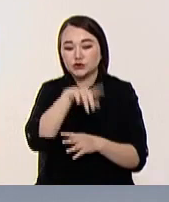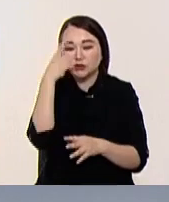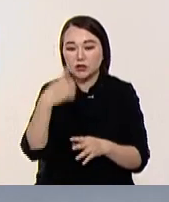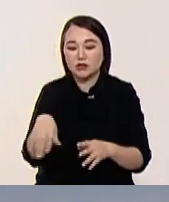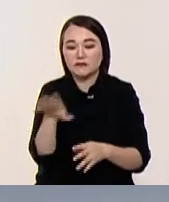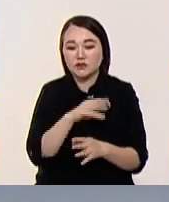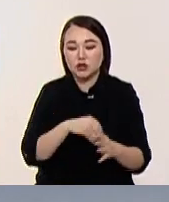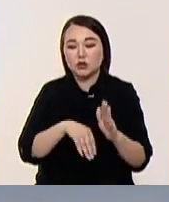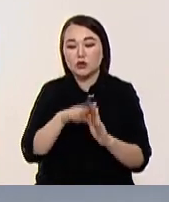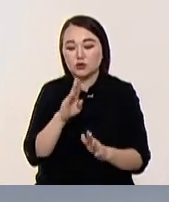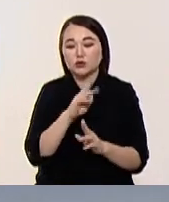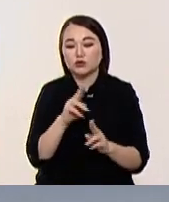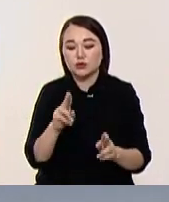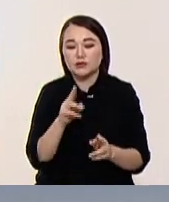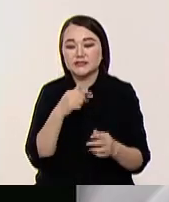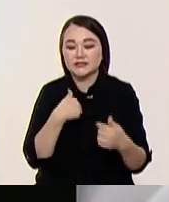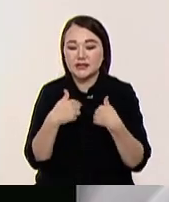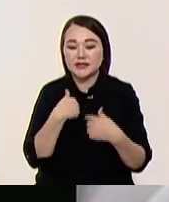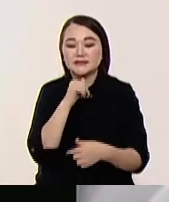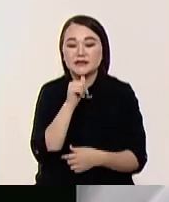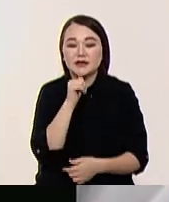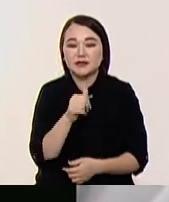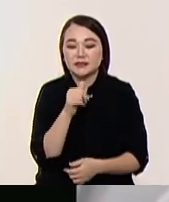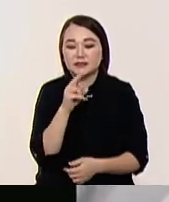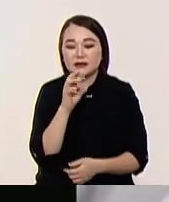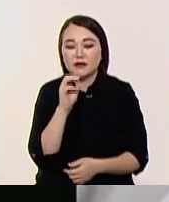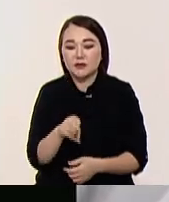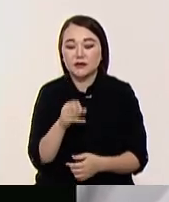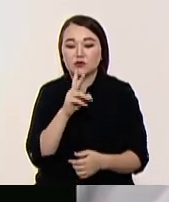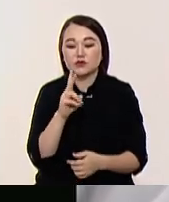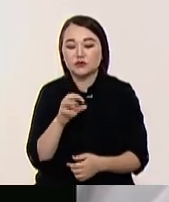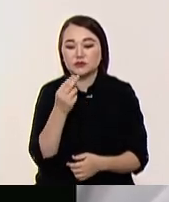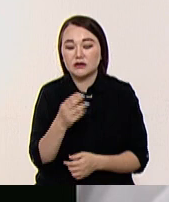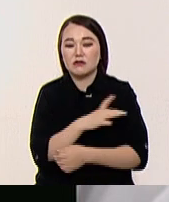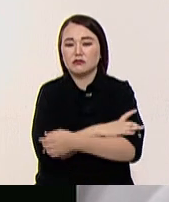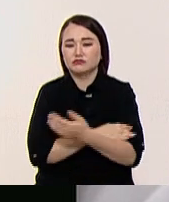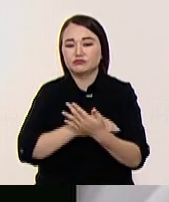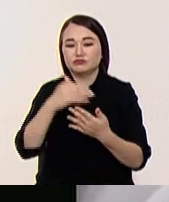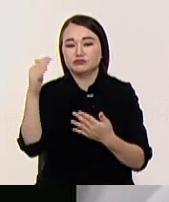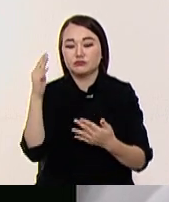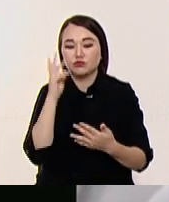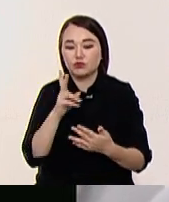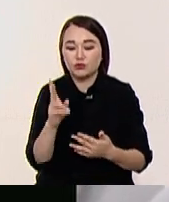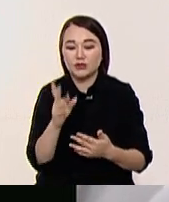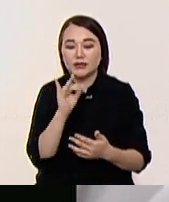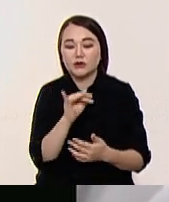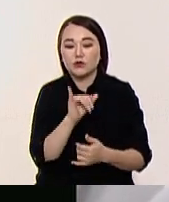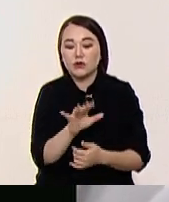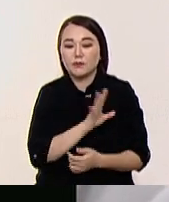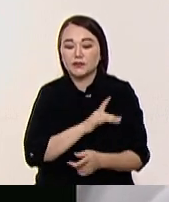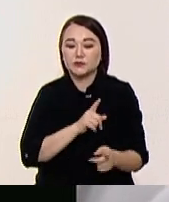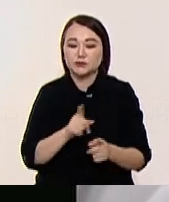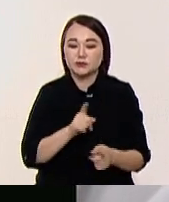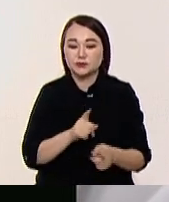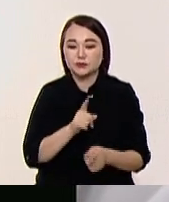лучше воздержаться тем, кто страдает сахарным диабетом, у кого есть артериальная гипертония, у кого были судороги